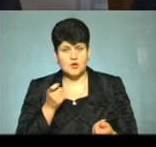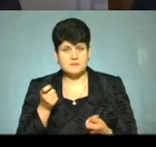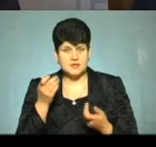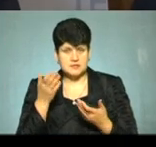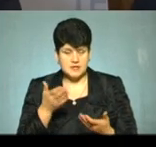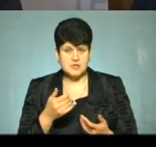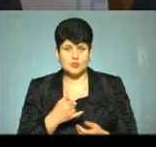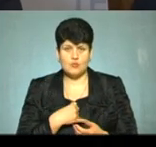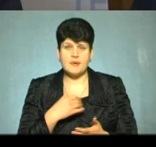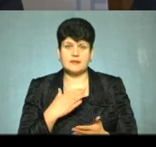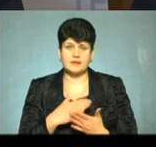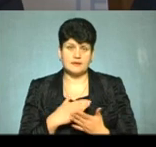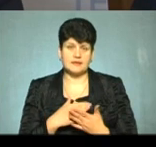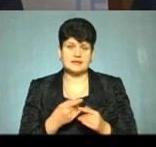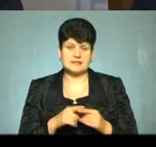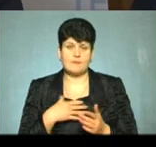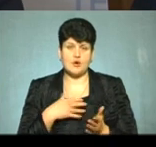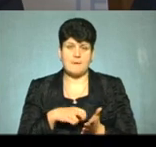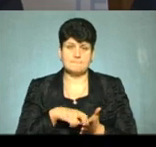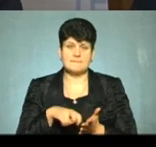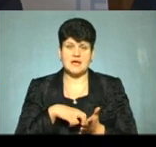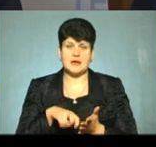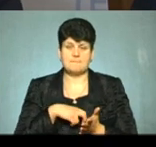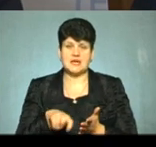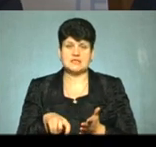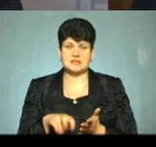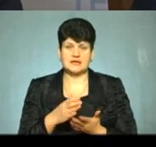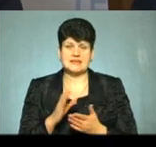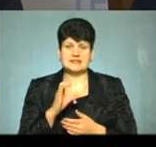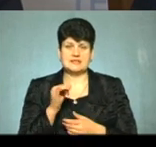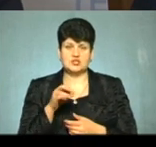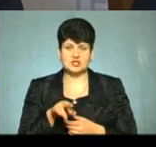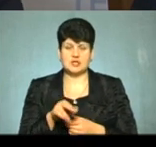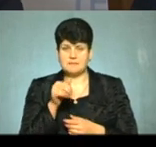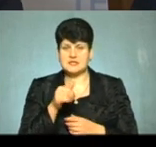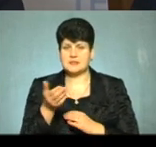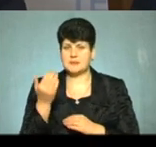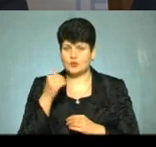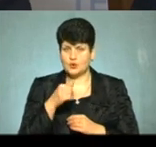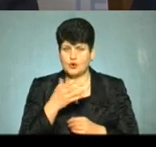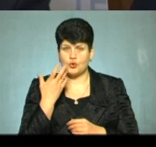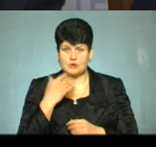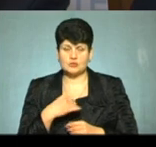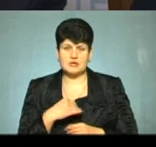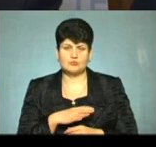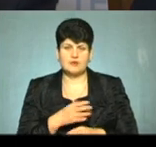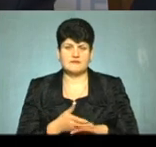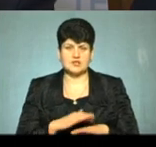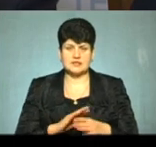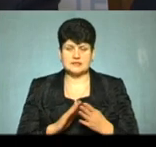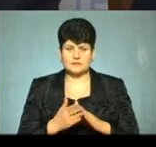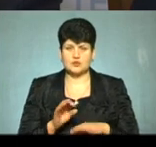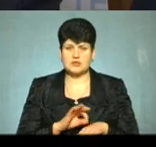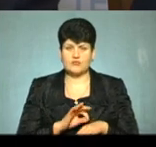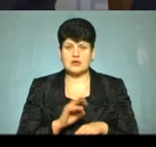державну адміністрацію. Тут в мене є вся моя переписка від січня місяця минулого року, коли в нас була напружена ситуація